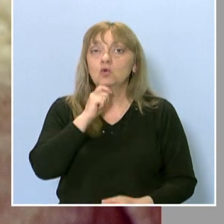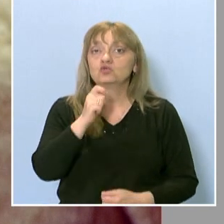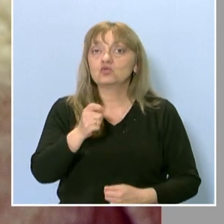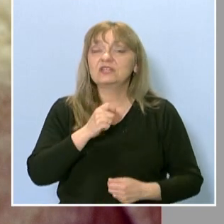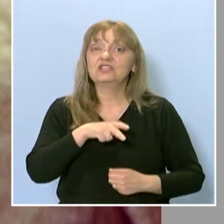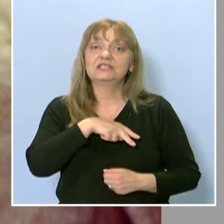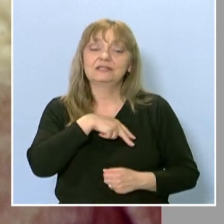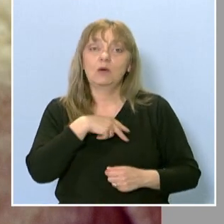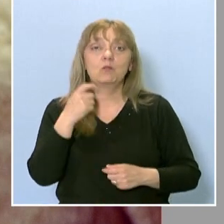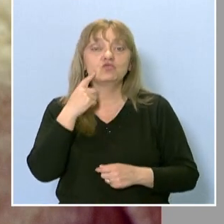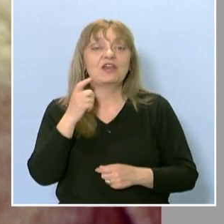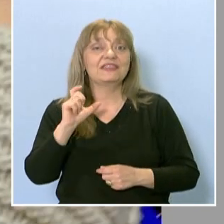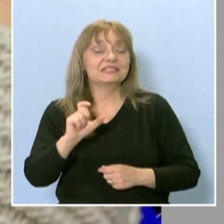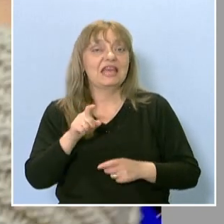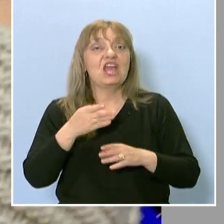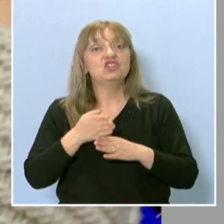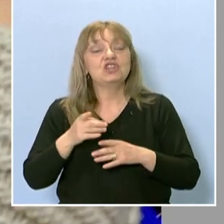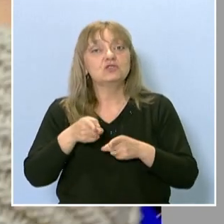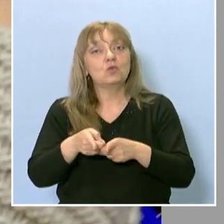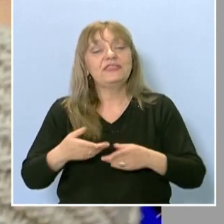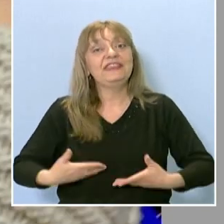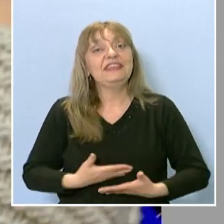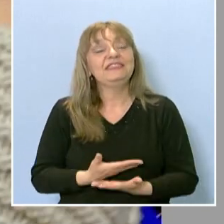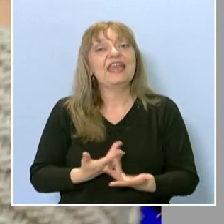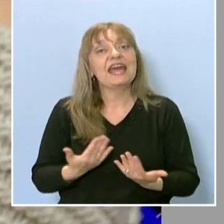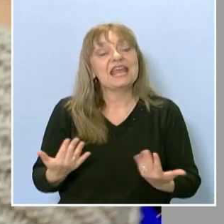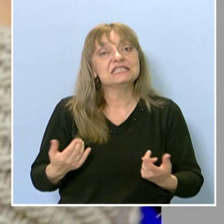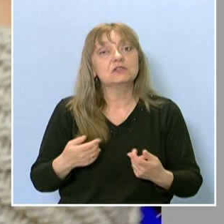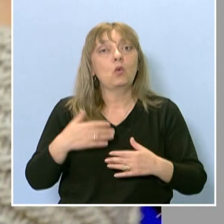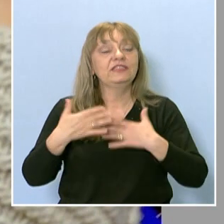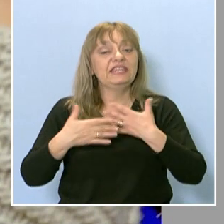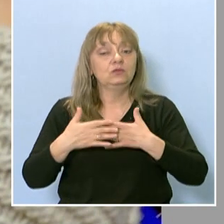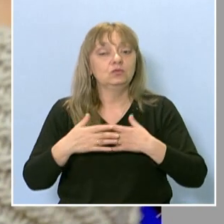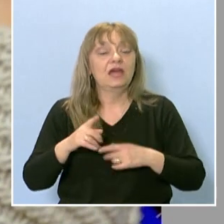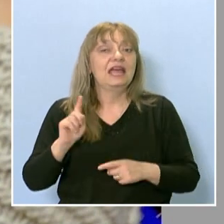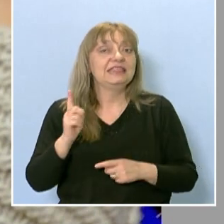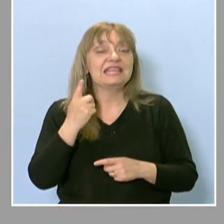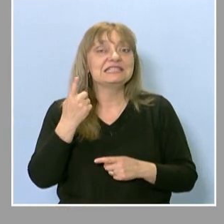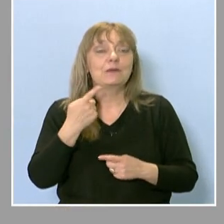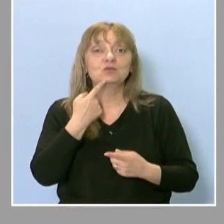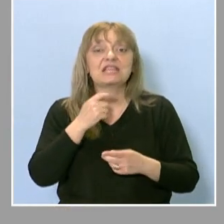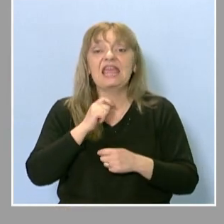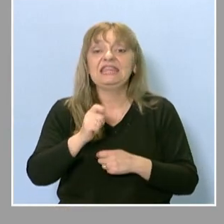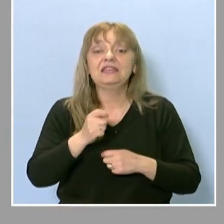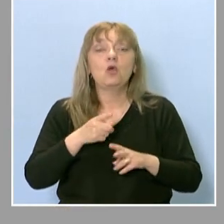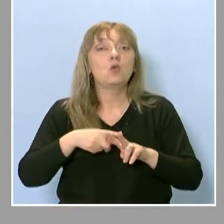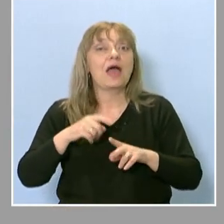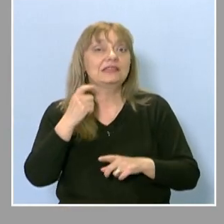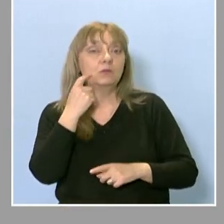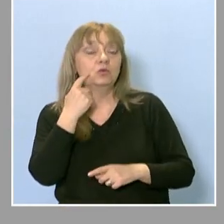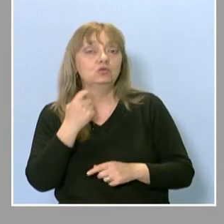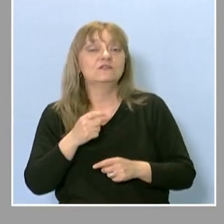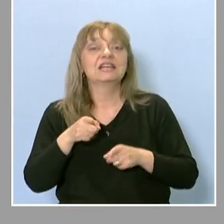Журналистическата награда на Божана Станева е част от нейния интерес към киното. Не само защото е за интервюто и с актрисата Йоана Буковска-Давидова. С него